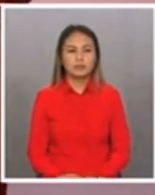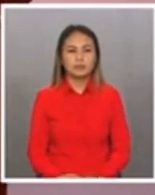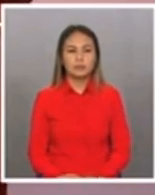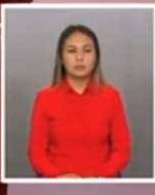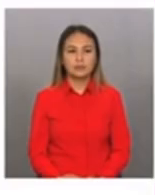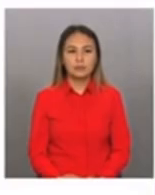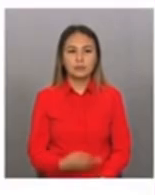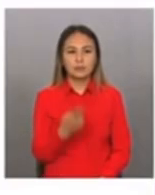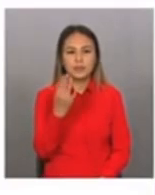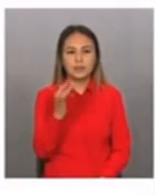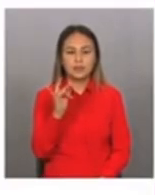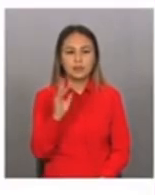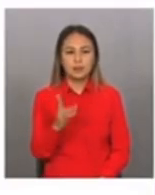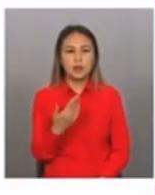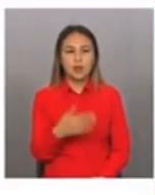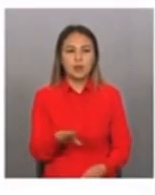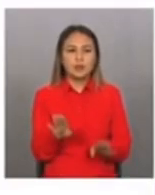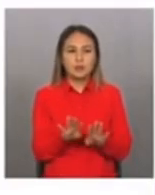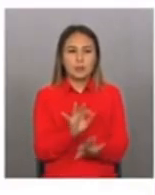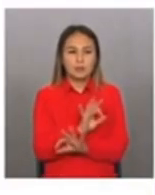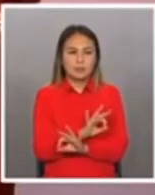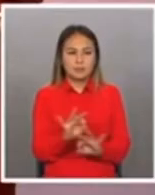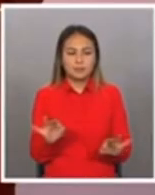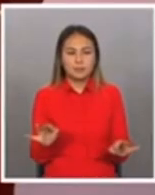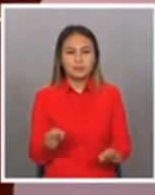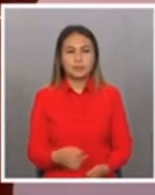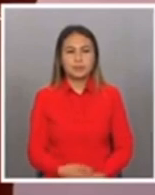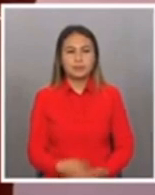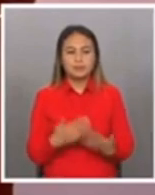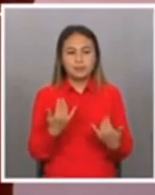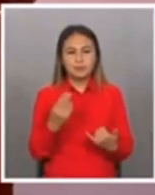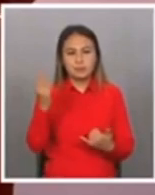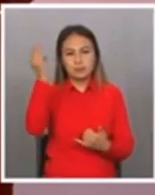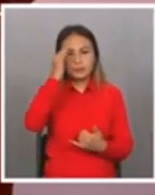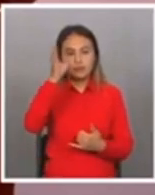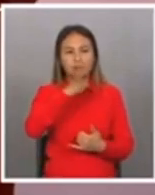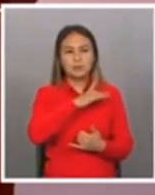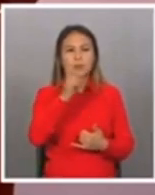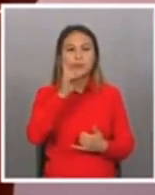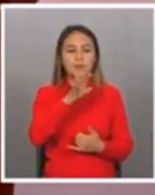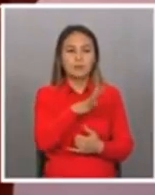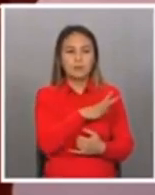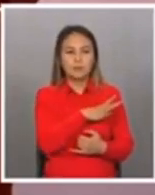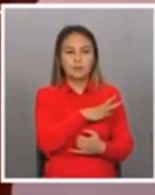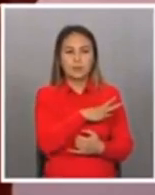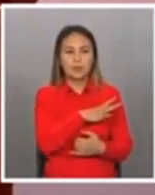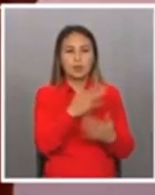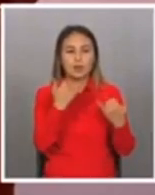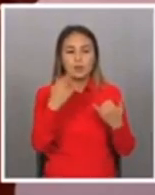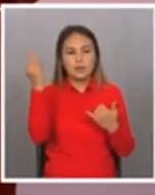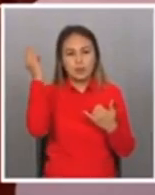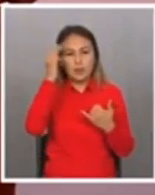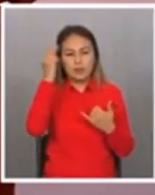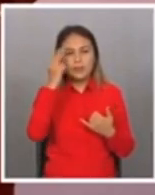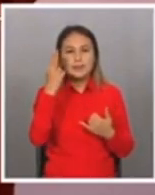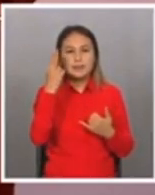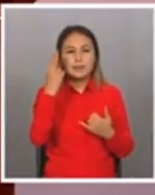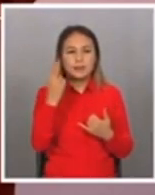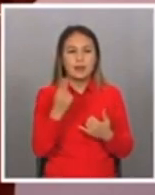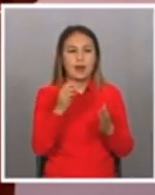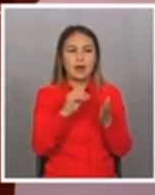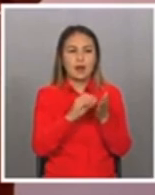Цирк. Бәрекелді, балалар. Бүгінгі сабақта біз нені үйрендік? Бүгінгі сабақта сендер Ц